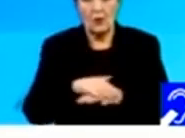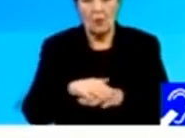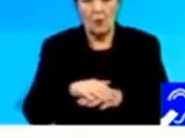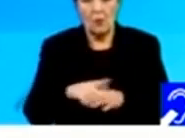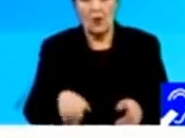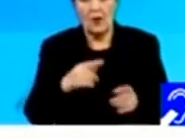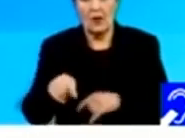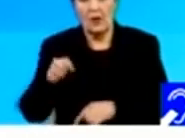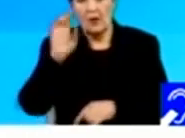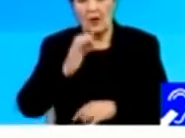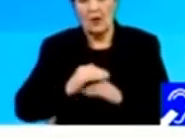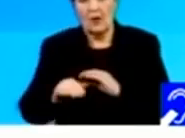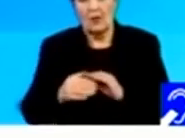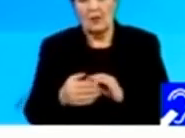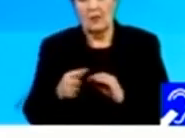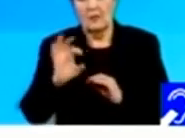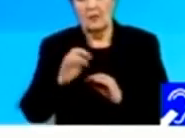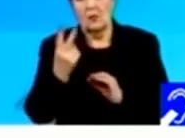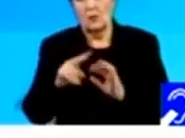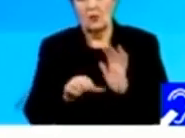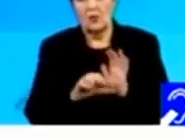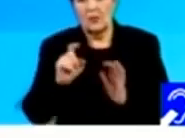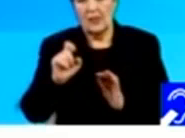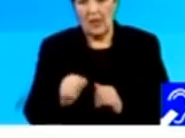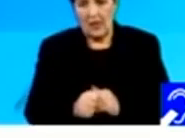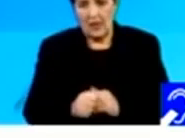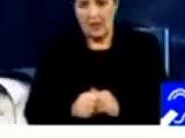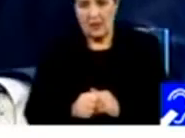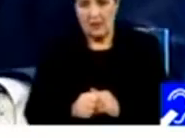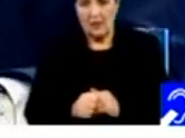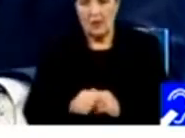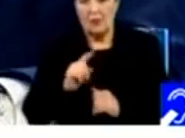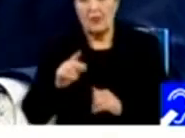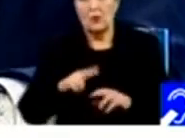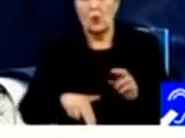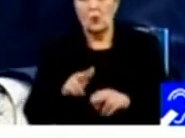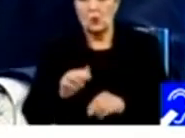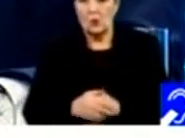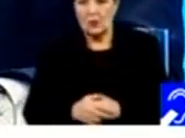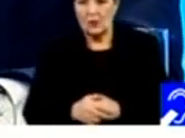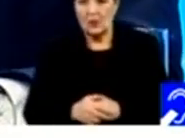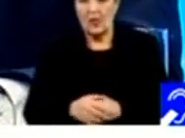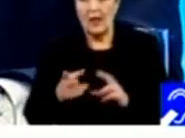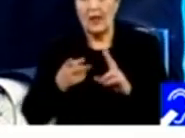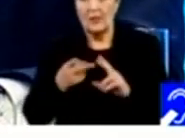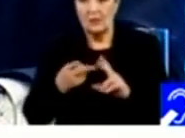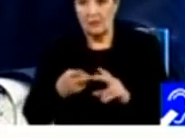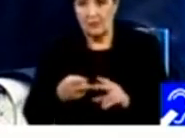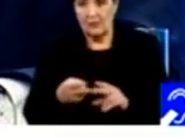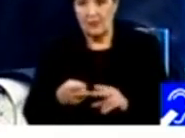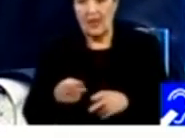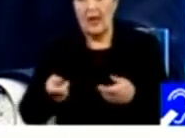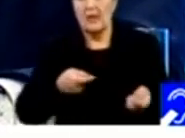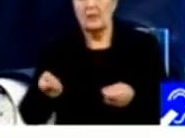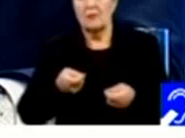privat al statului un teren de 0,26 hectare. Pentru ce? Pentru niște construcții. Așa, cu destinații